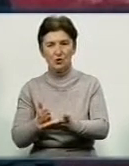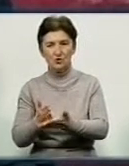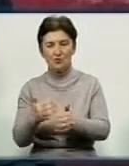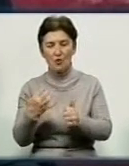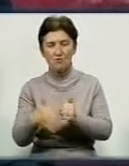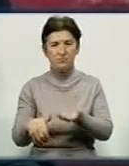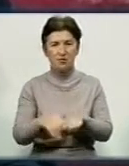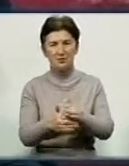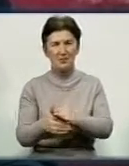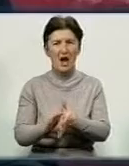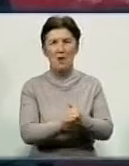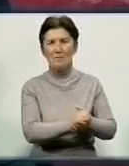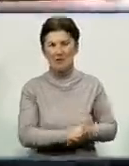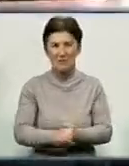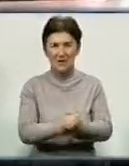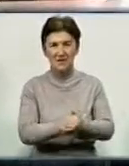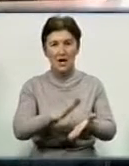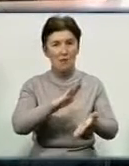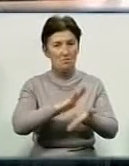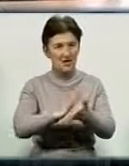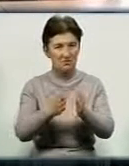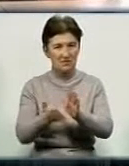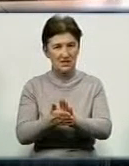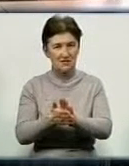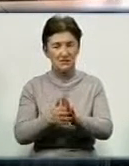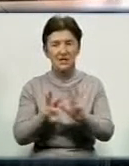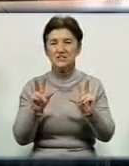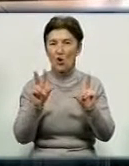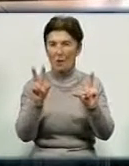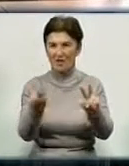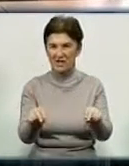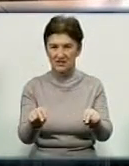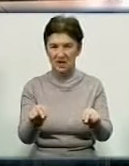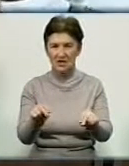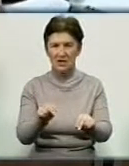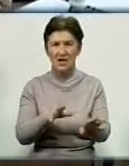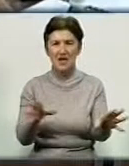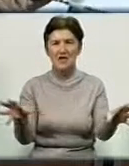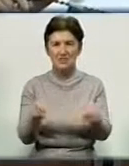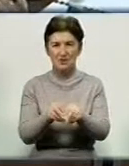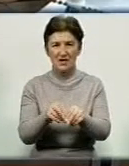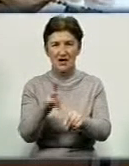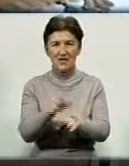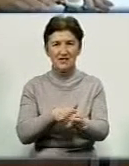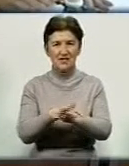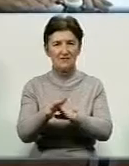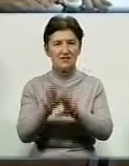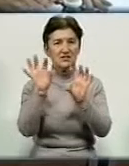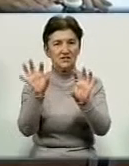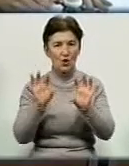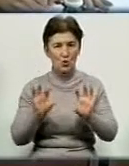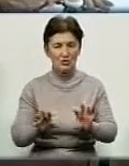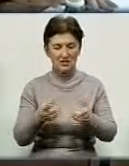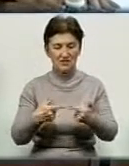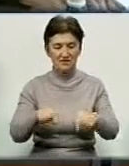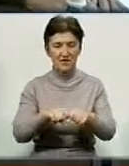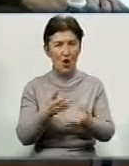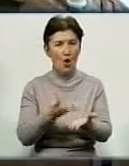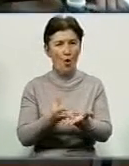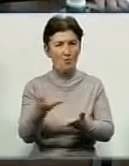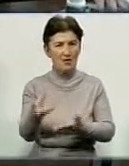і примирення. Підписанти угоди зобов'язалися спільно реалізовувати заходи, направлені на дотримання законодавства у сфері оплати і